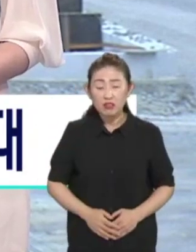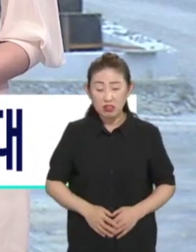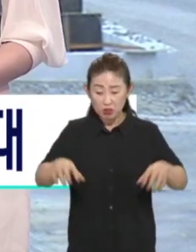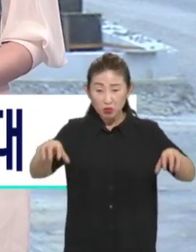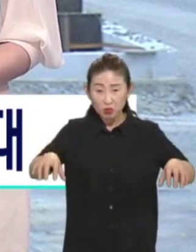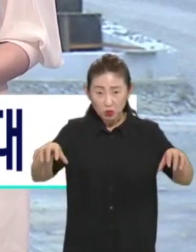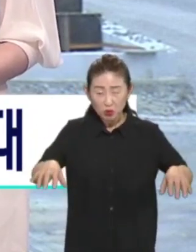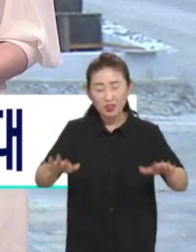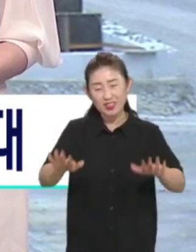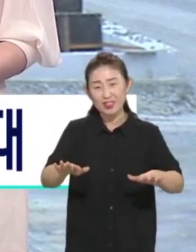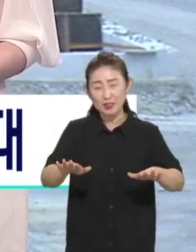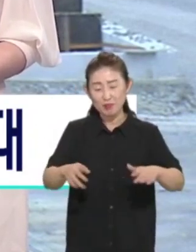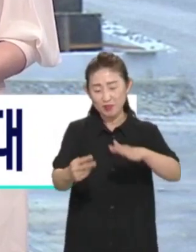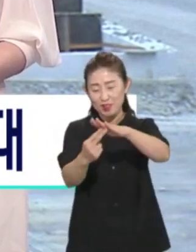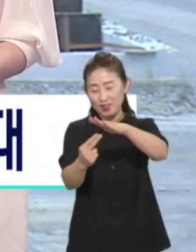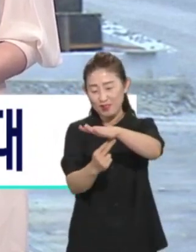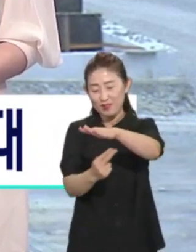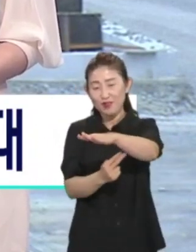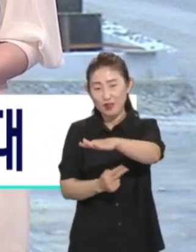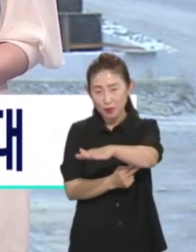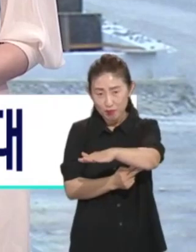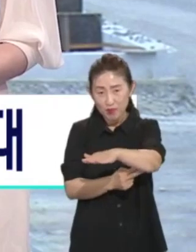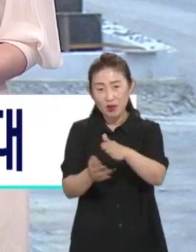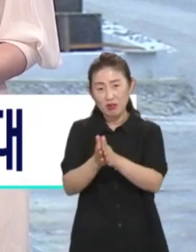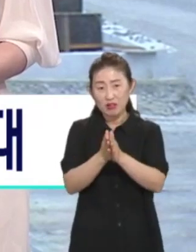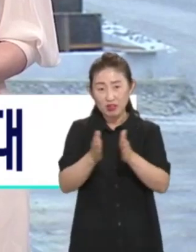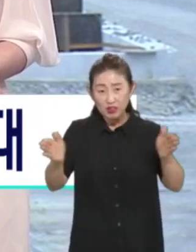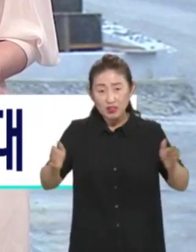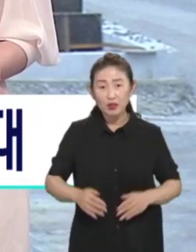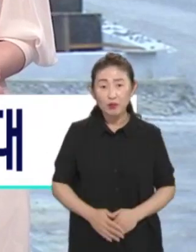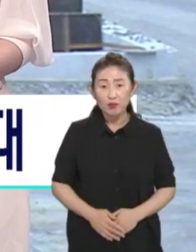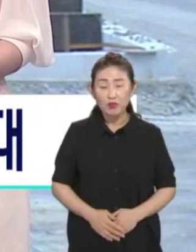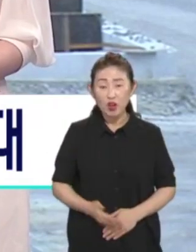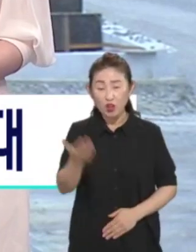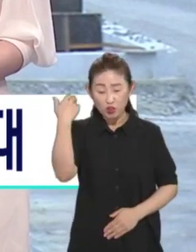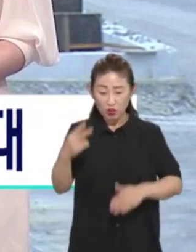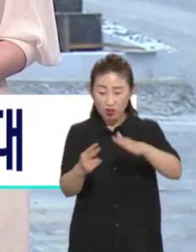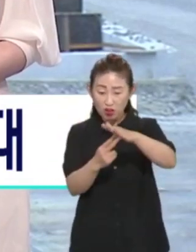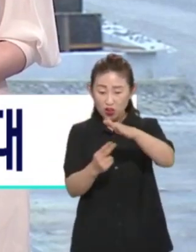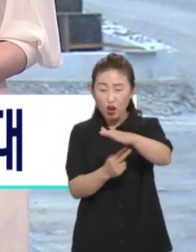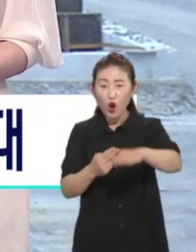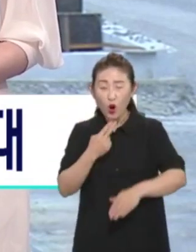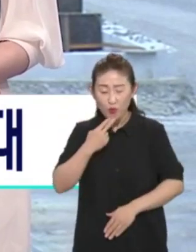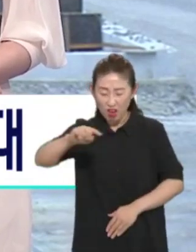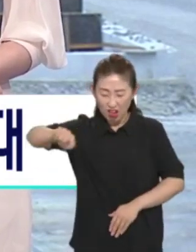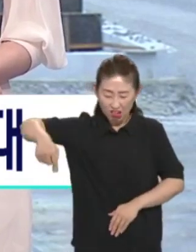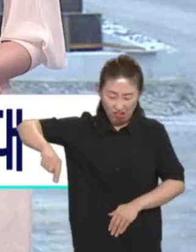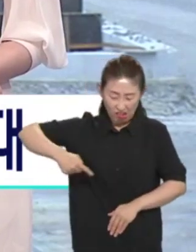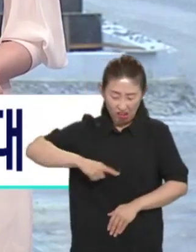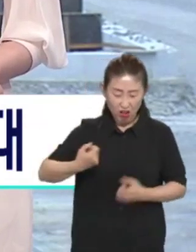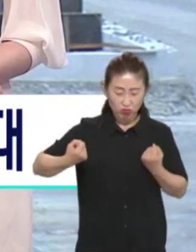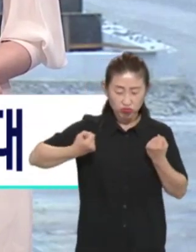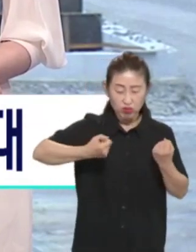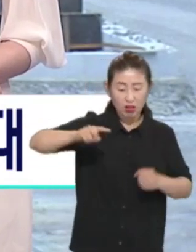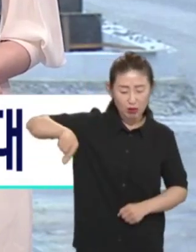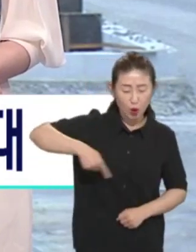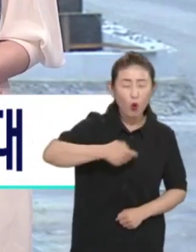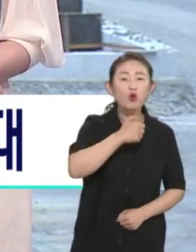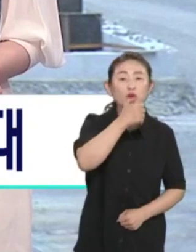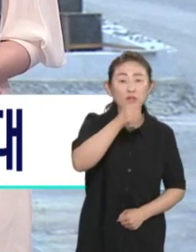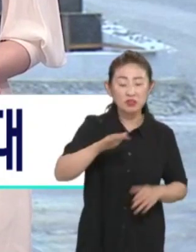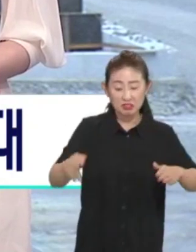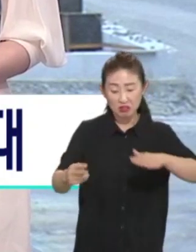이 두 곳에 그동안 연결도로가 없어서 많은 불편을 겪어왔는데요. 직선 연결도로가 생기면서 50분 걸리던 이동